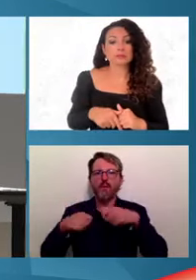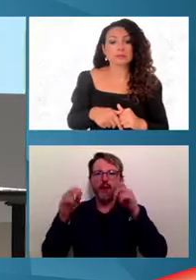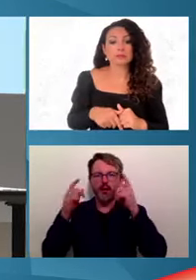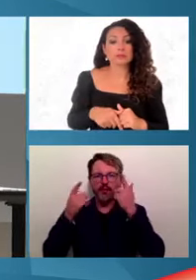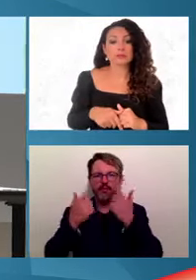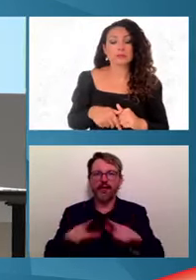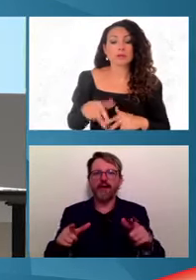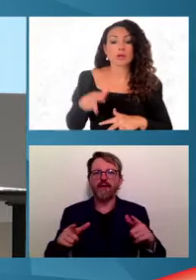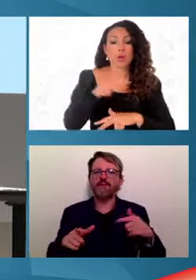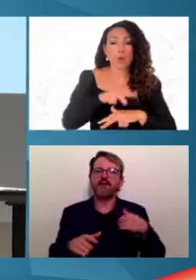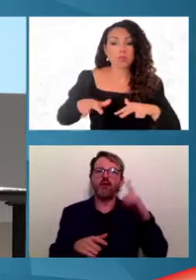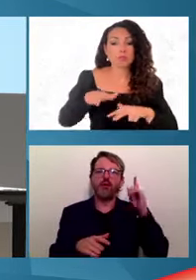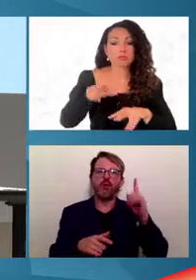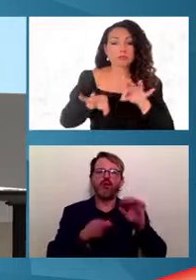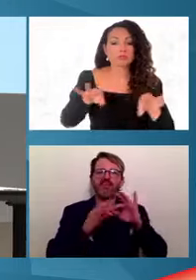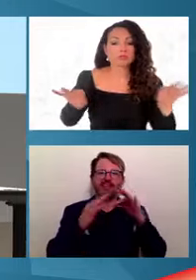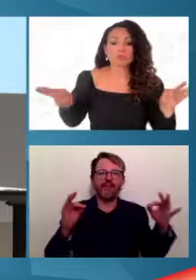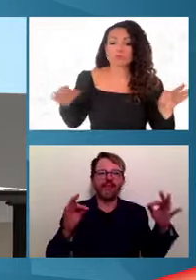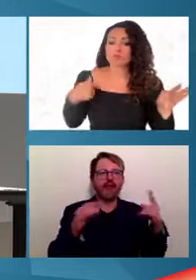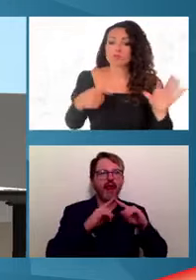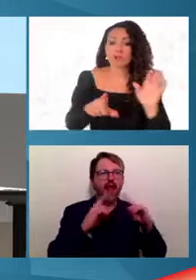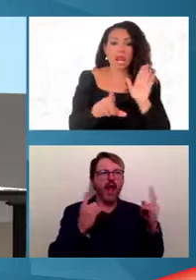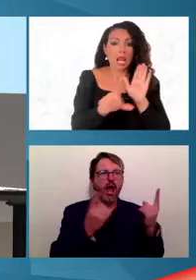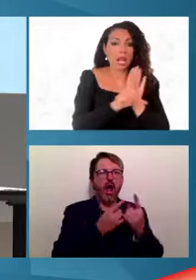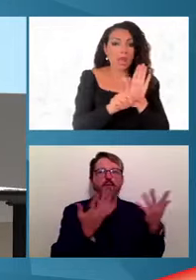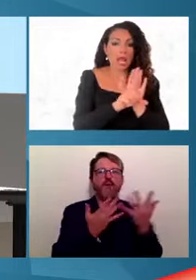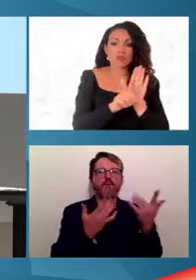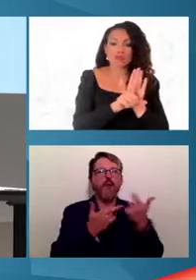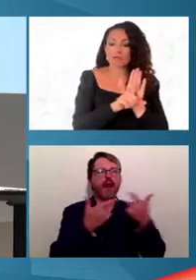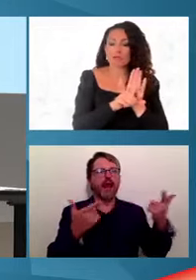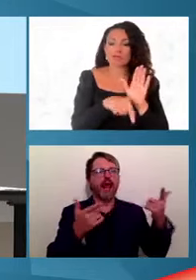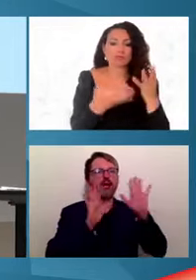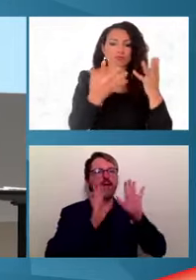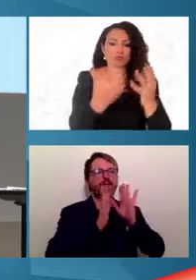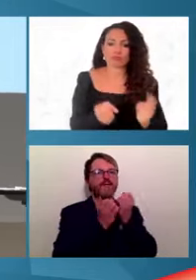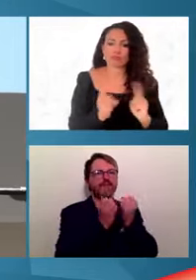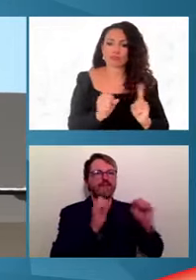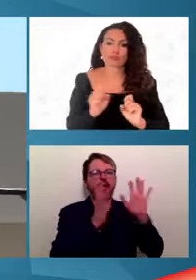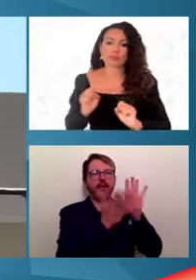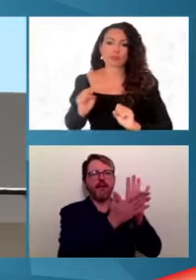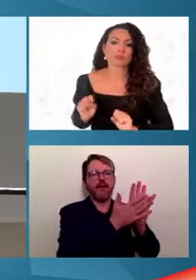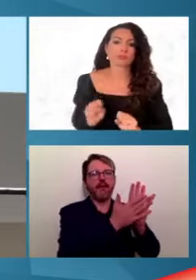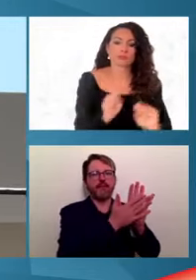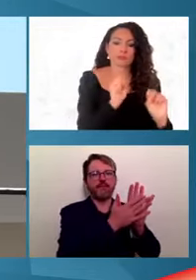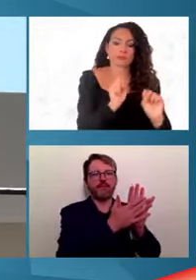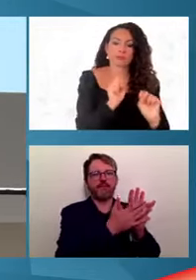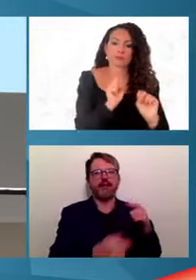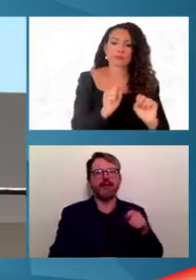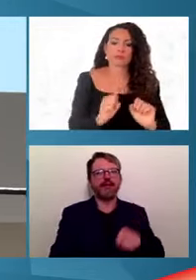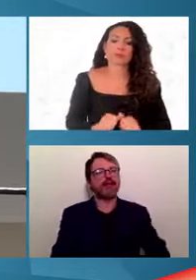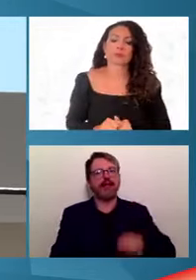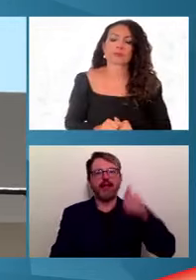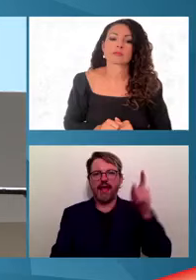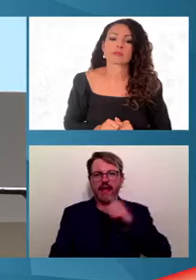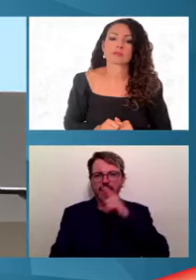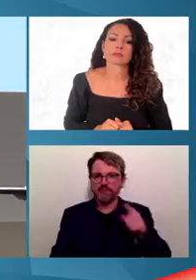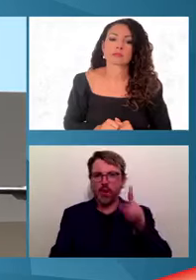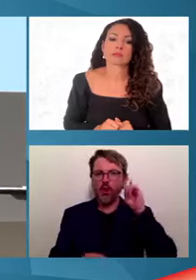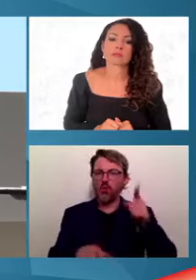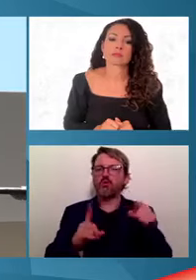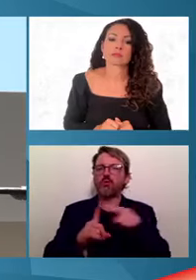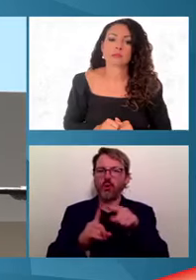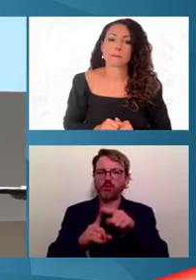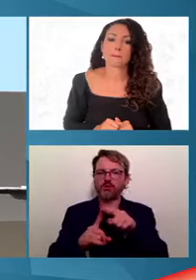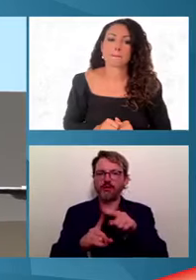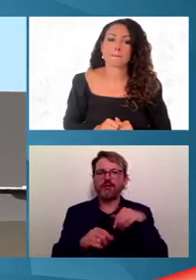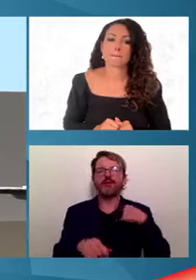definieren den Raum, die Landschaft, die freigehalten wird. Das ist eigentlich erstmalig und sehr, sehr positiv. Und das tut dem